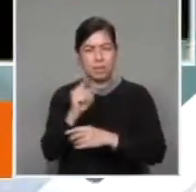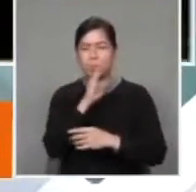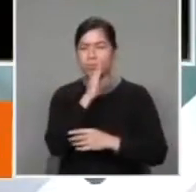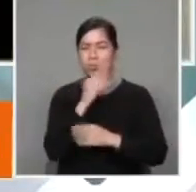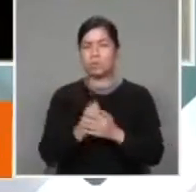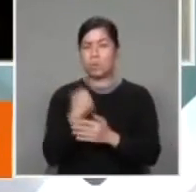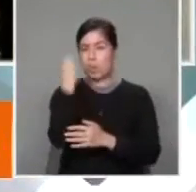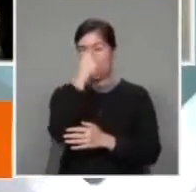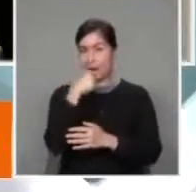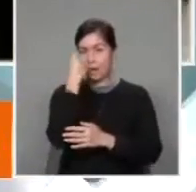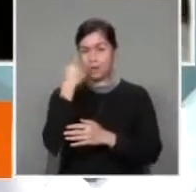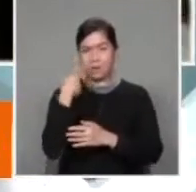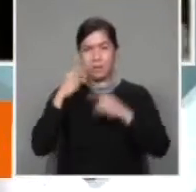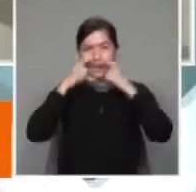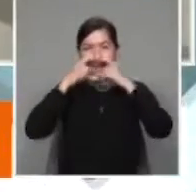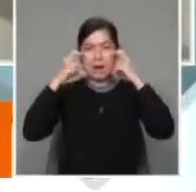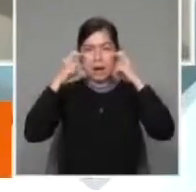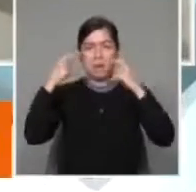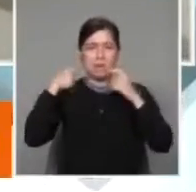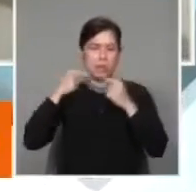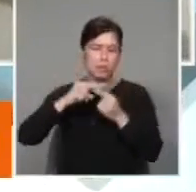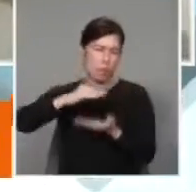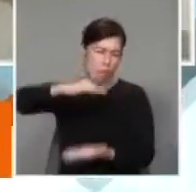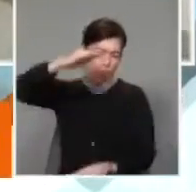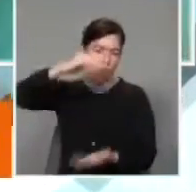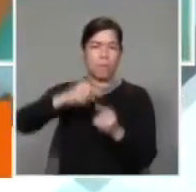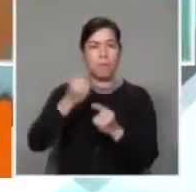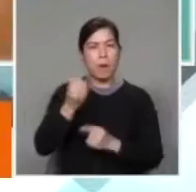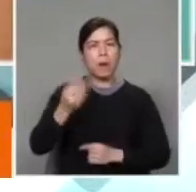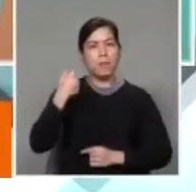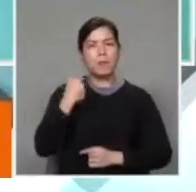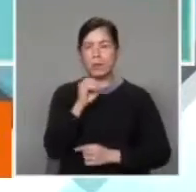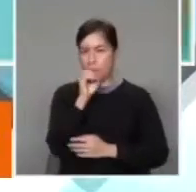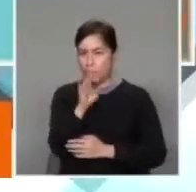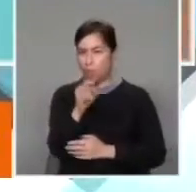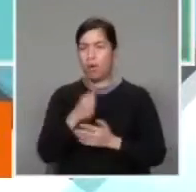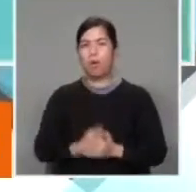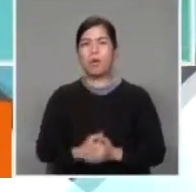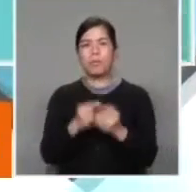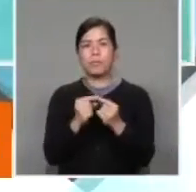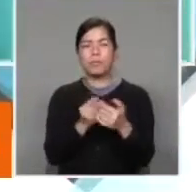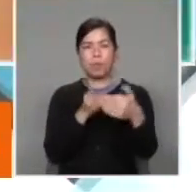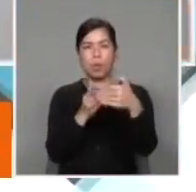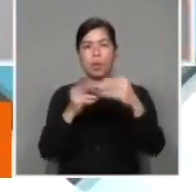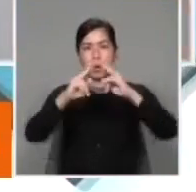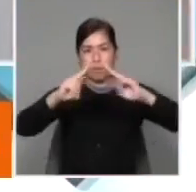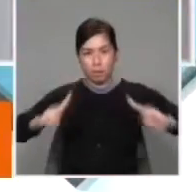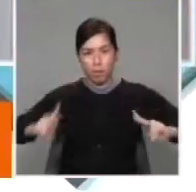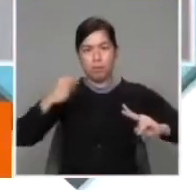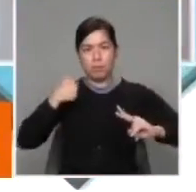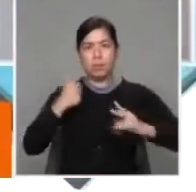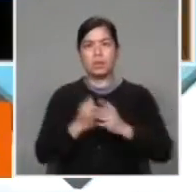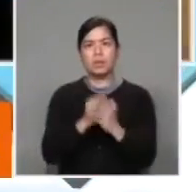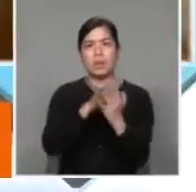ใดผู้หนึ่งที่มีหน้ากากอนามัยในครอบครองเกินกว่าปริมาณที่กำหนดจะต้องแจ้งปริมาณการครอบครองต่อกรมการค้าภายในตรงนี้ก็เ